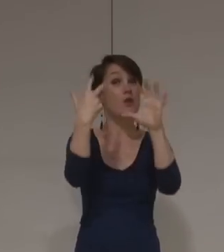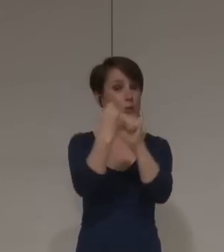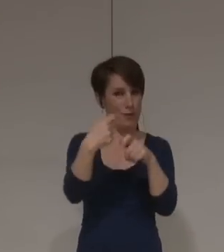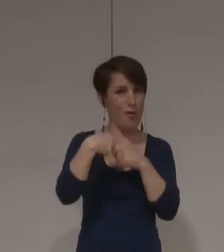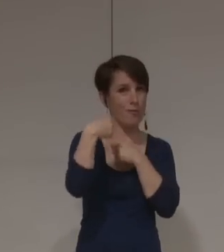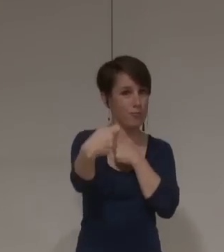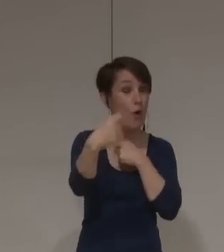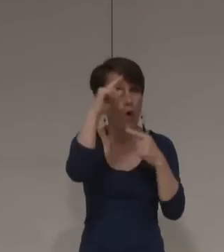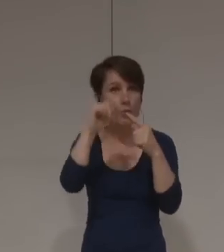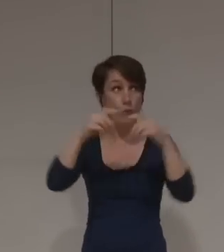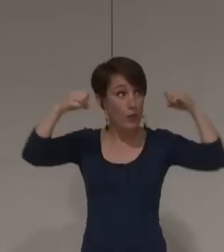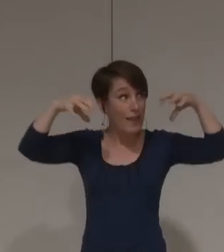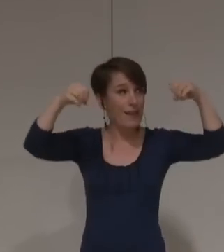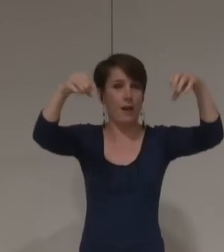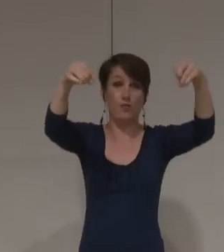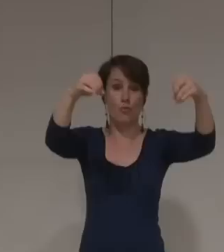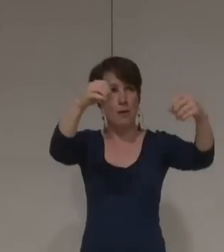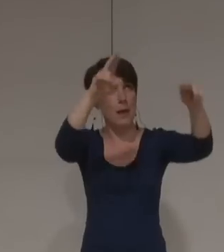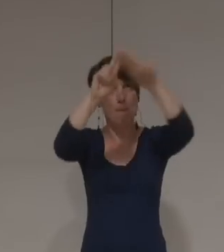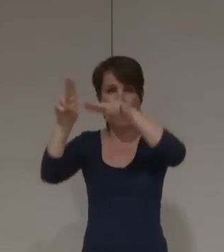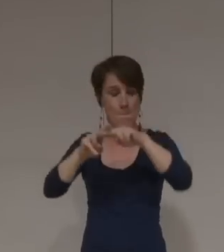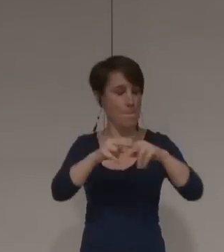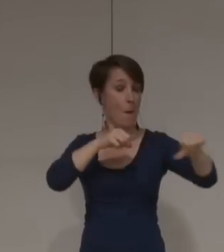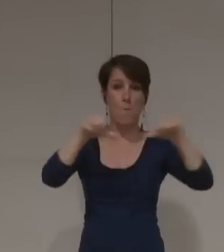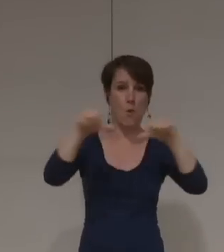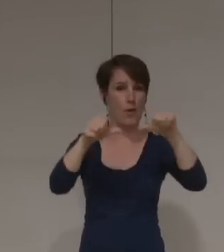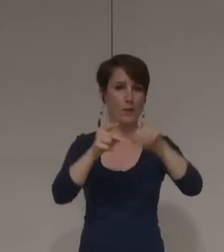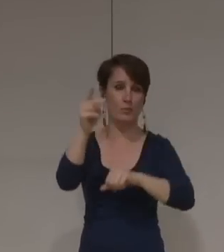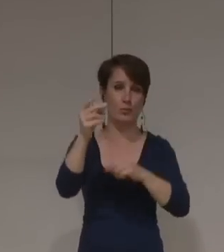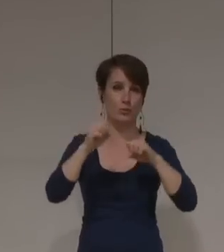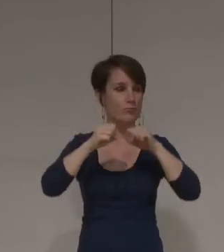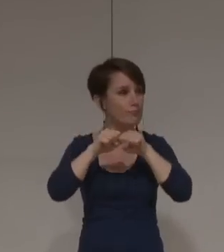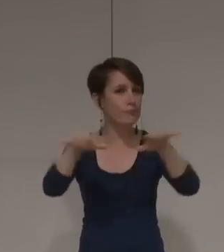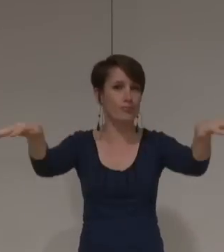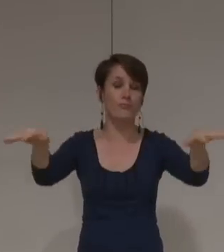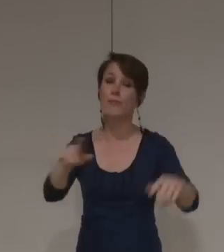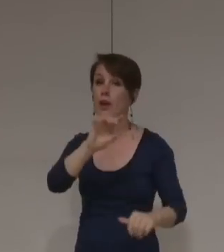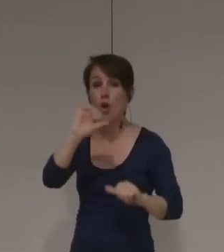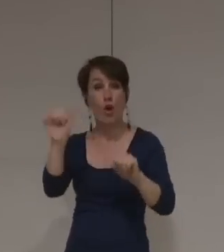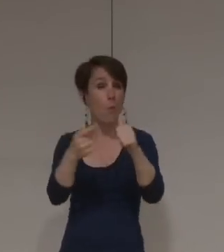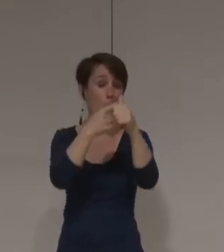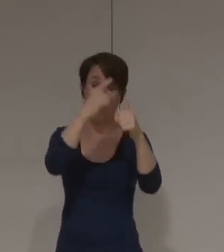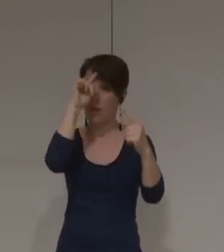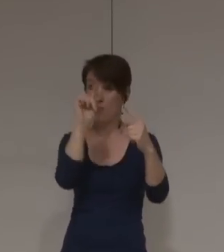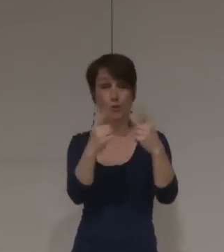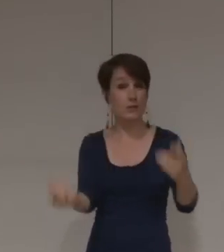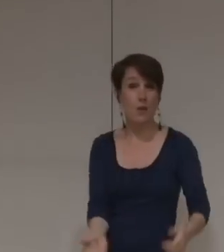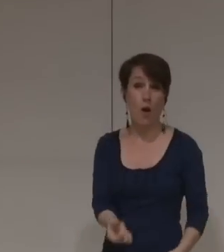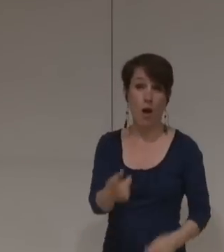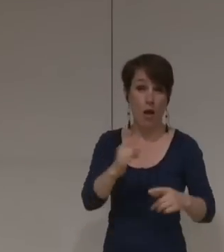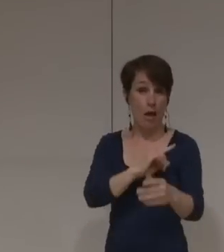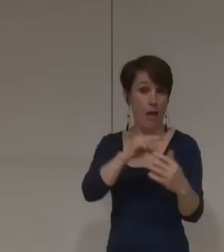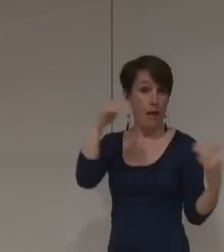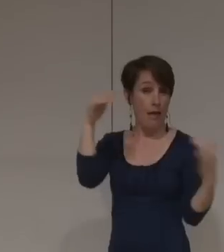l'éclairage publicique ce plan vise alors premièrement à réduire la consommation d'énergie de 56